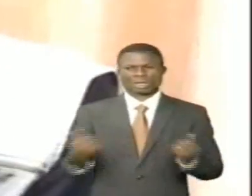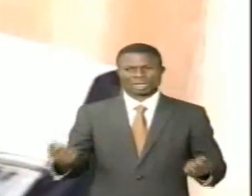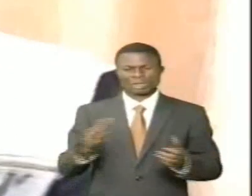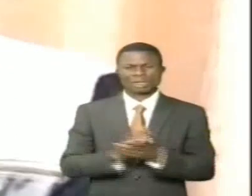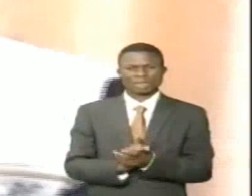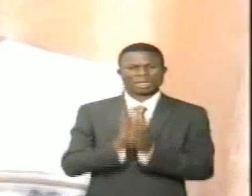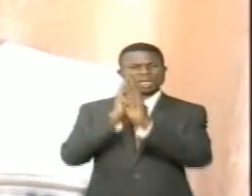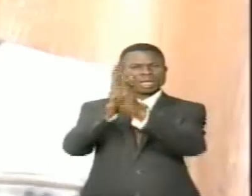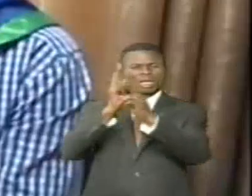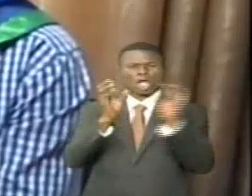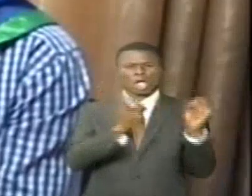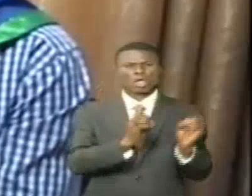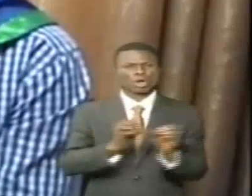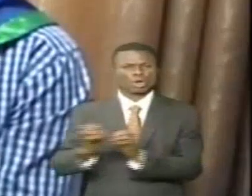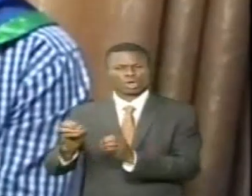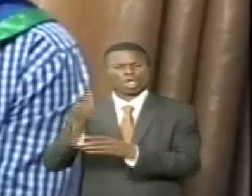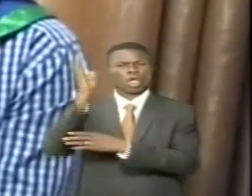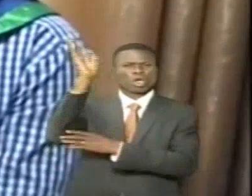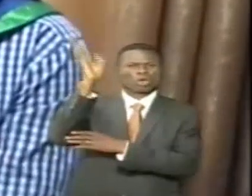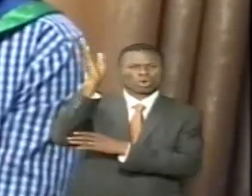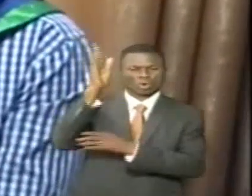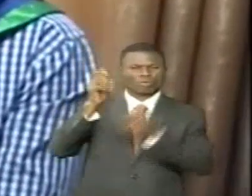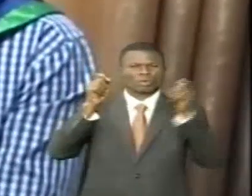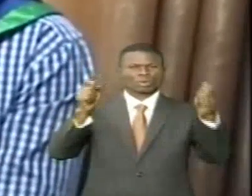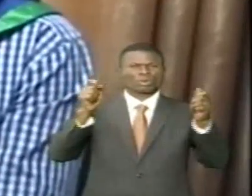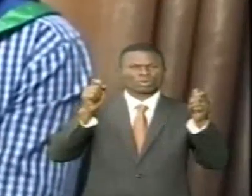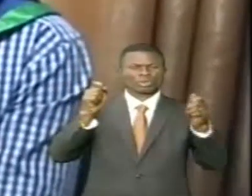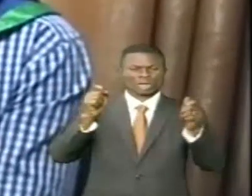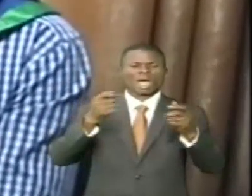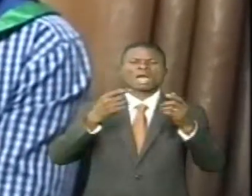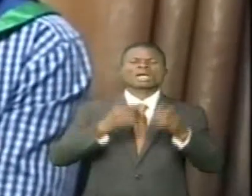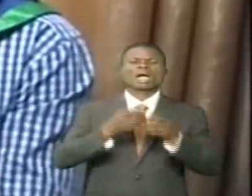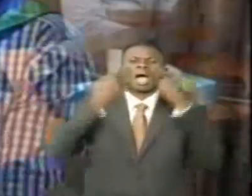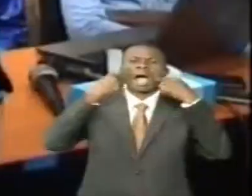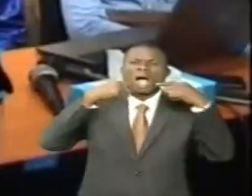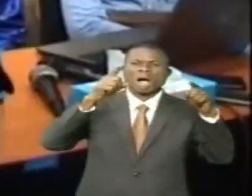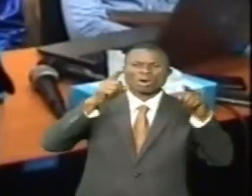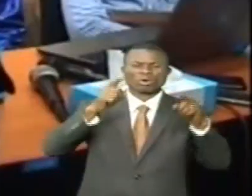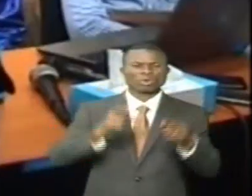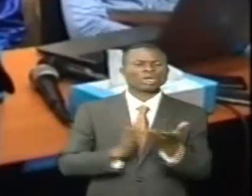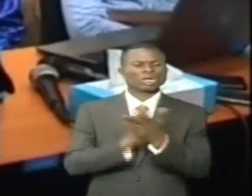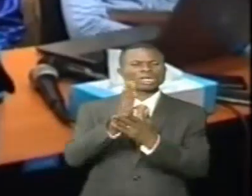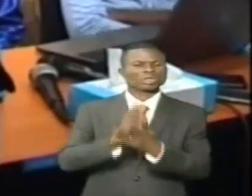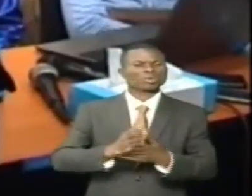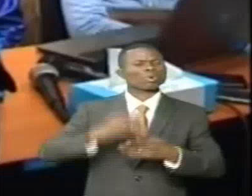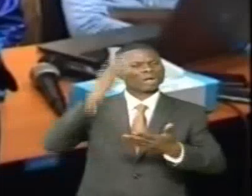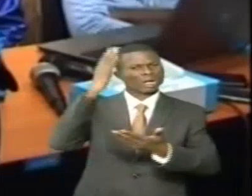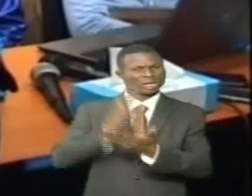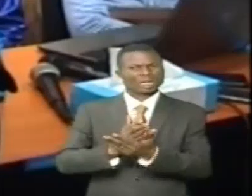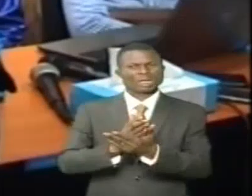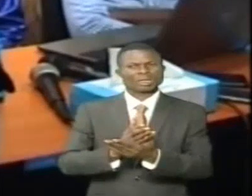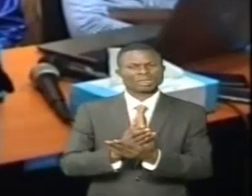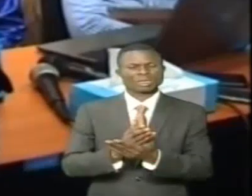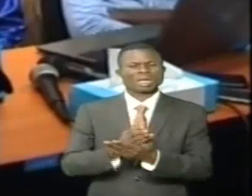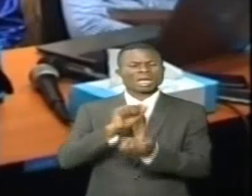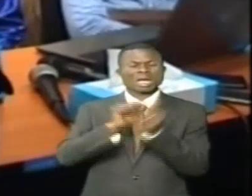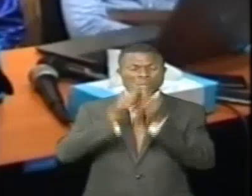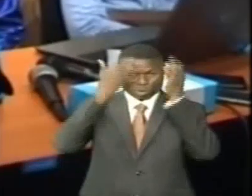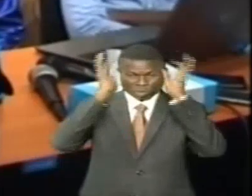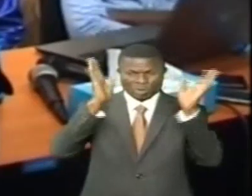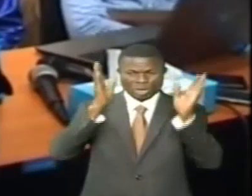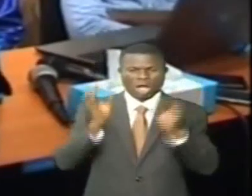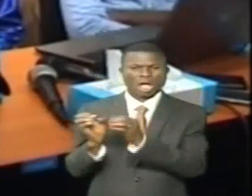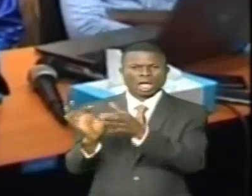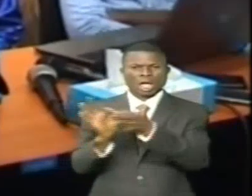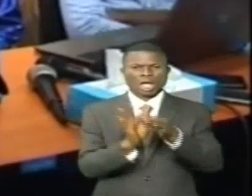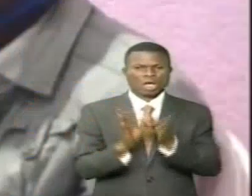ont organisé une conférence de presse où ils dénoncent la privation de leurs droits. Face à ces tableaux sombres, les coordonnateurs